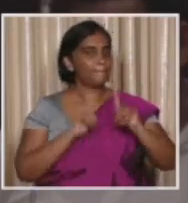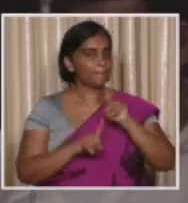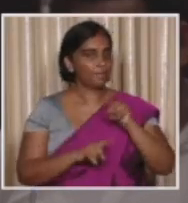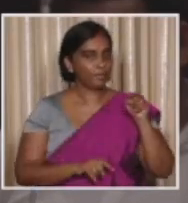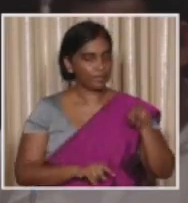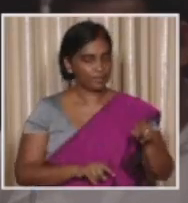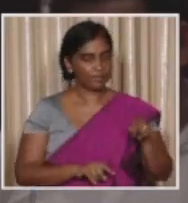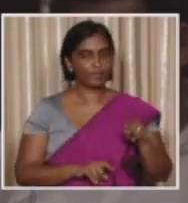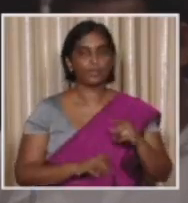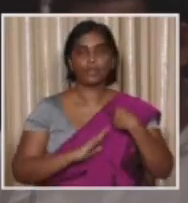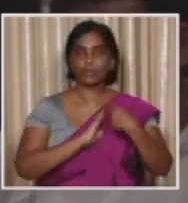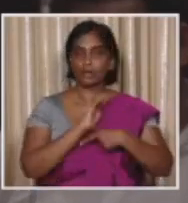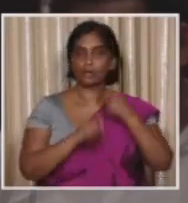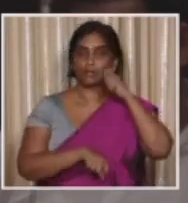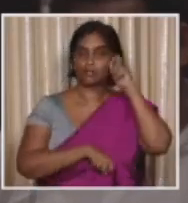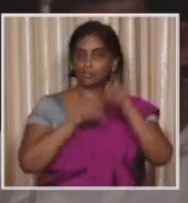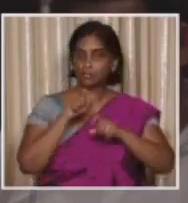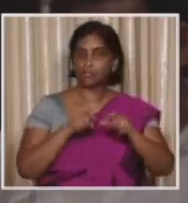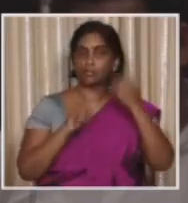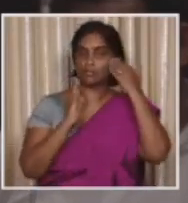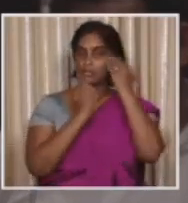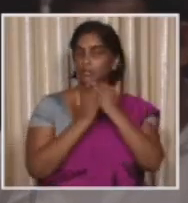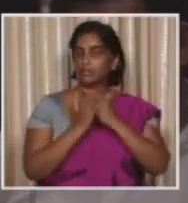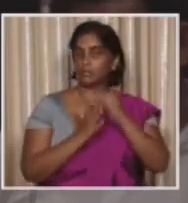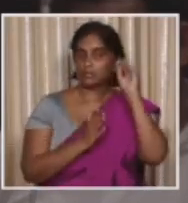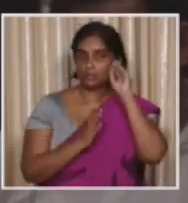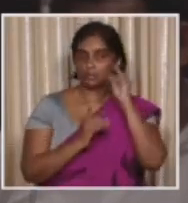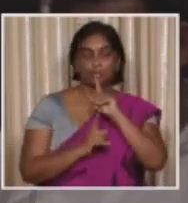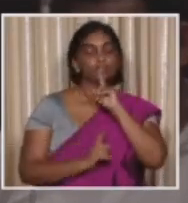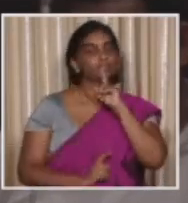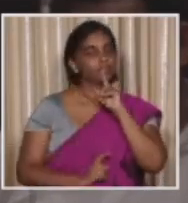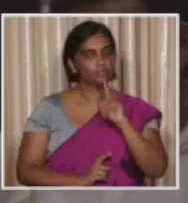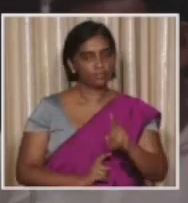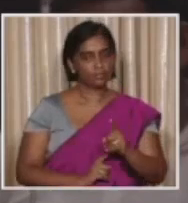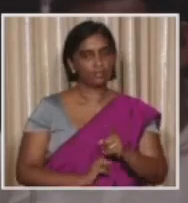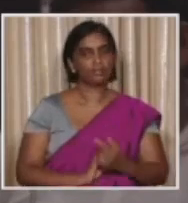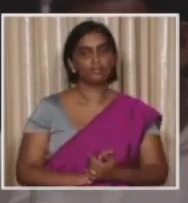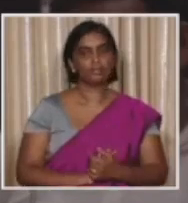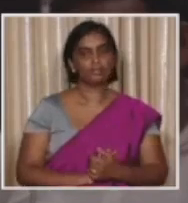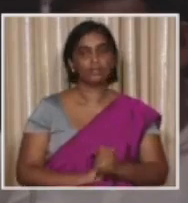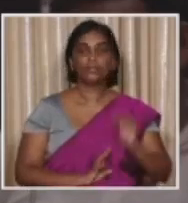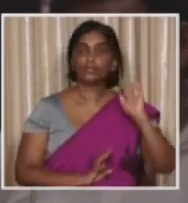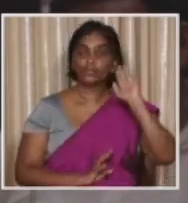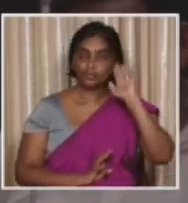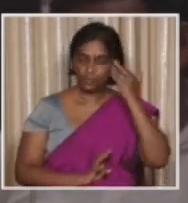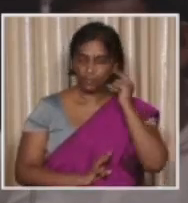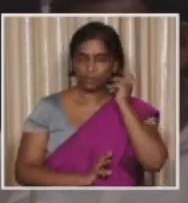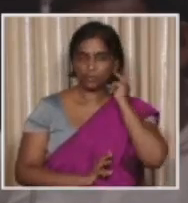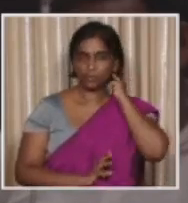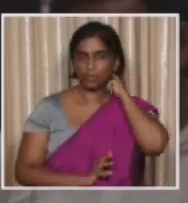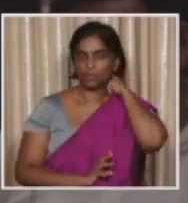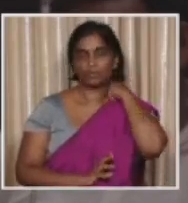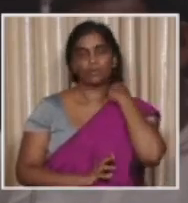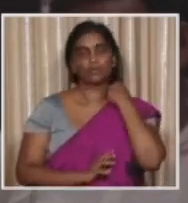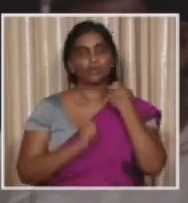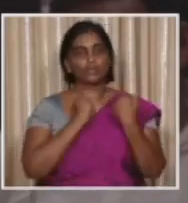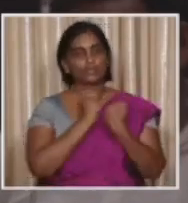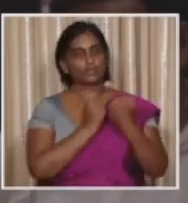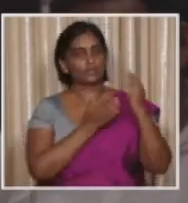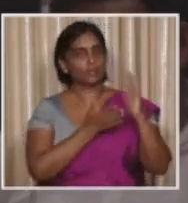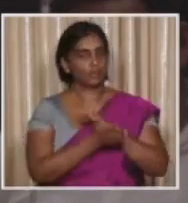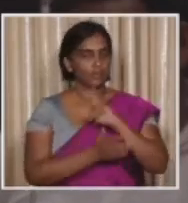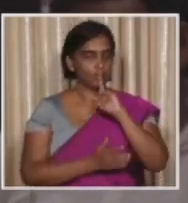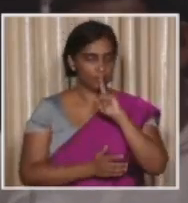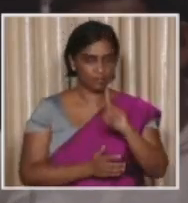පාර්ලිමේන්තුවටත් රටේ ජනතාවටත් ඒ කරුණු දැන ගැනීමට ඉදිරිපත් කරමින් විශේෂයෙන්ම සහය ඉල්ලා